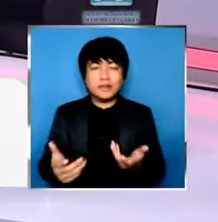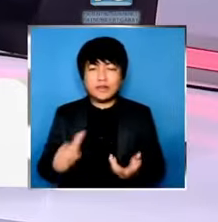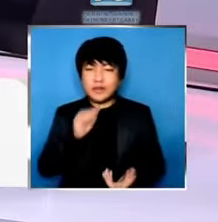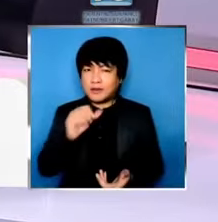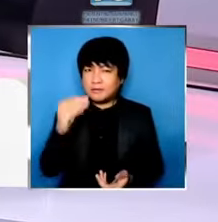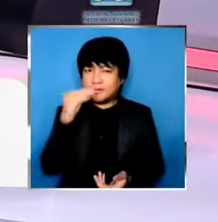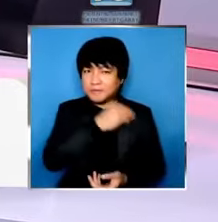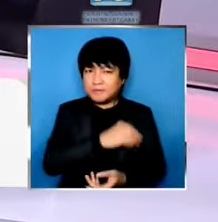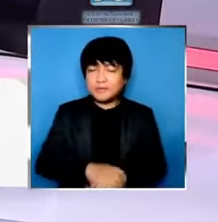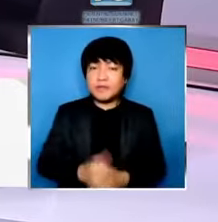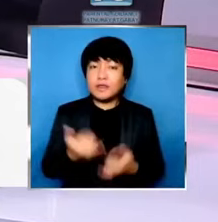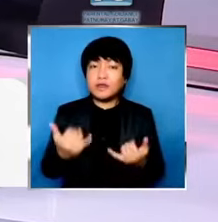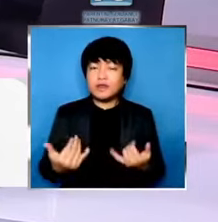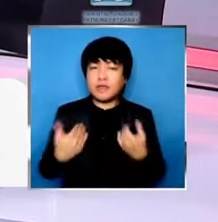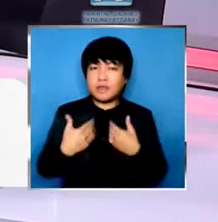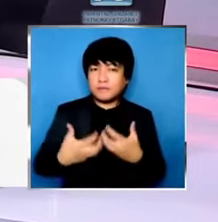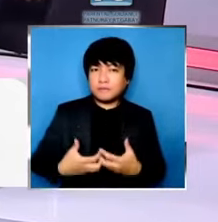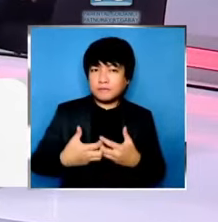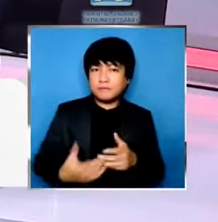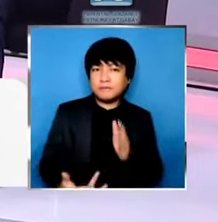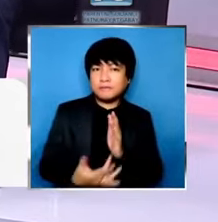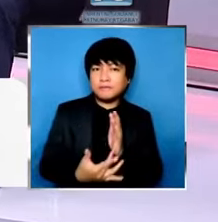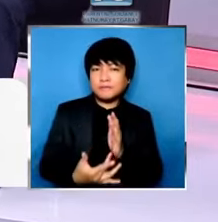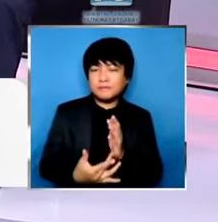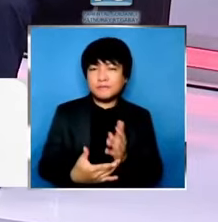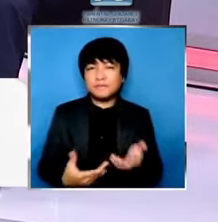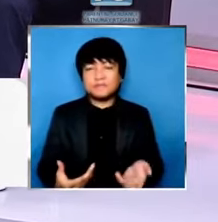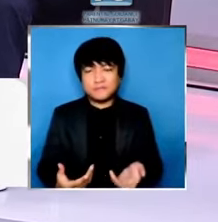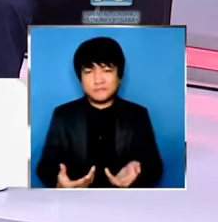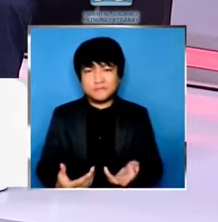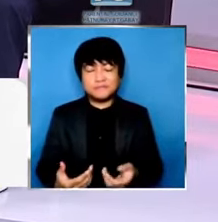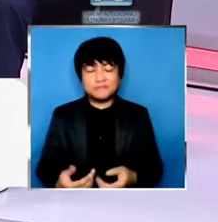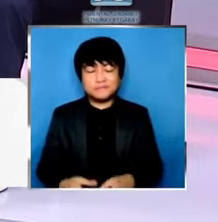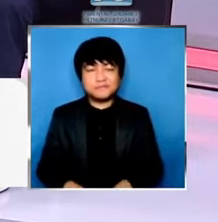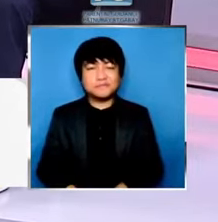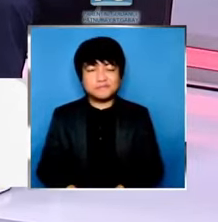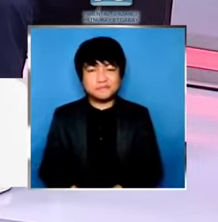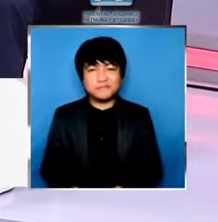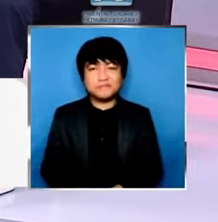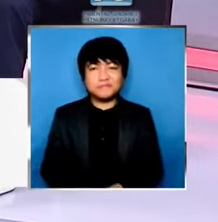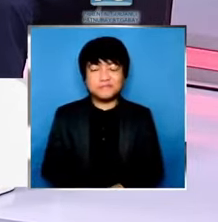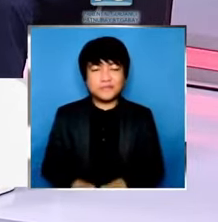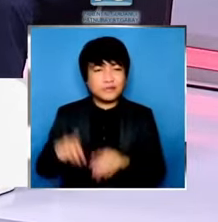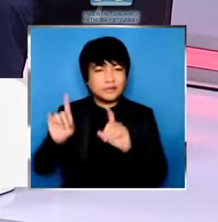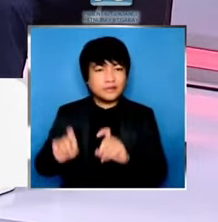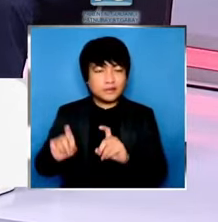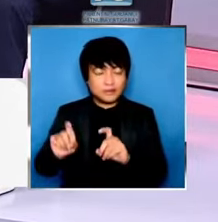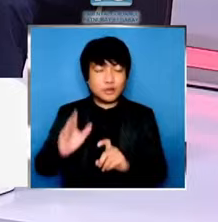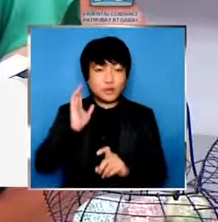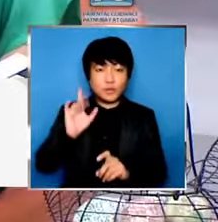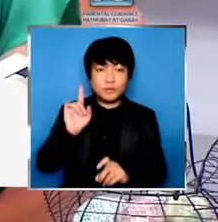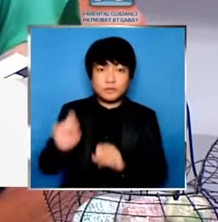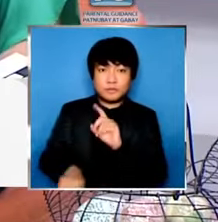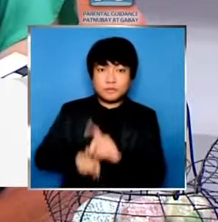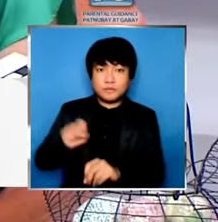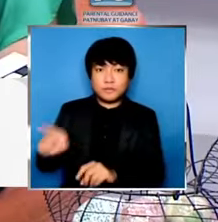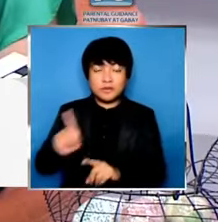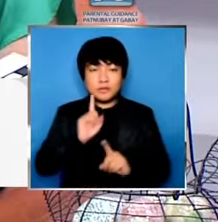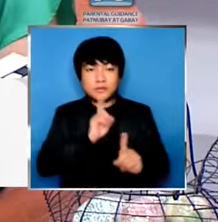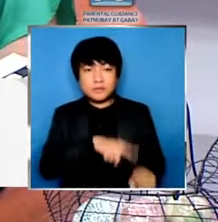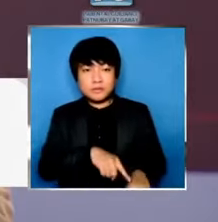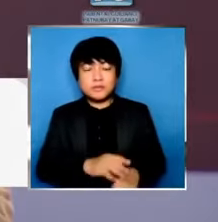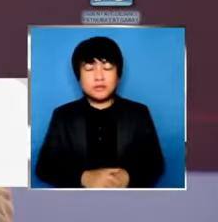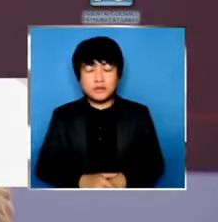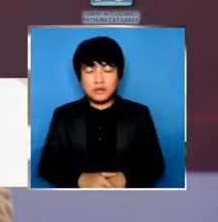detector machine. Ayos ka ba dyan sa Gedli? Yos ang yos. Ayan, Yorme. Magtatanong kami, sasagot ka at sasabihin sa atin ang examiner